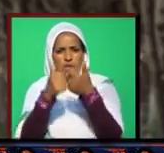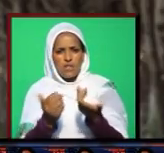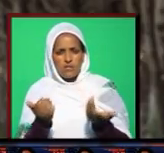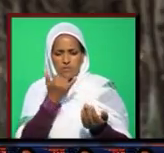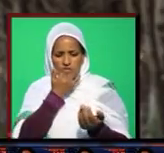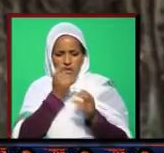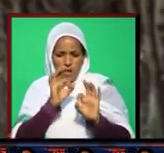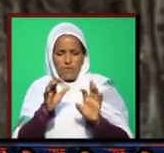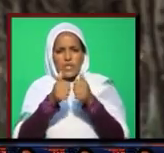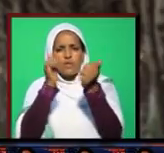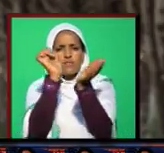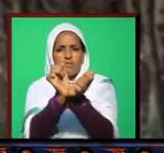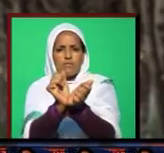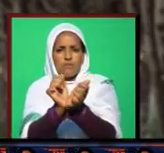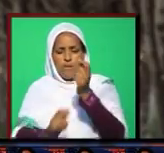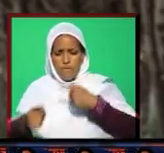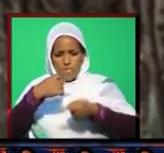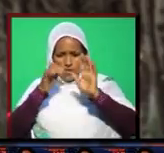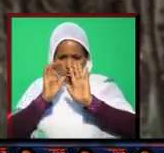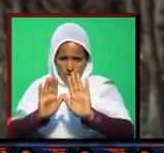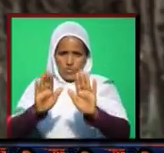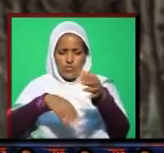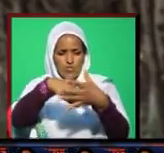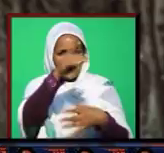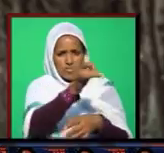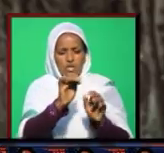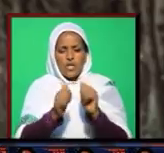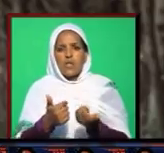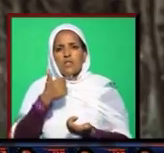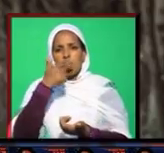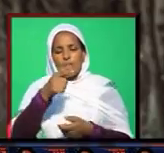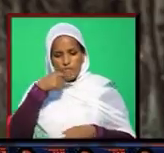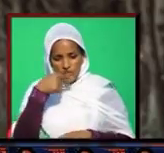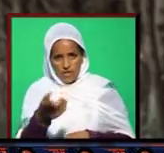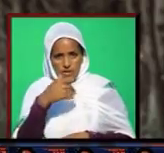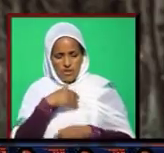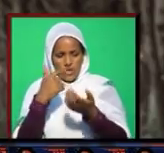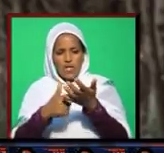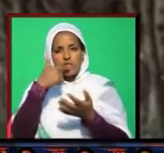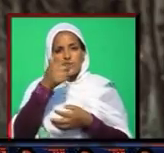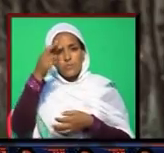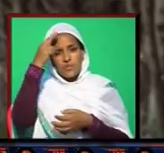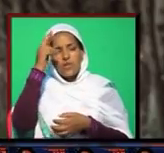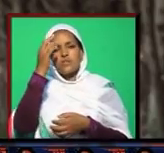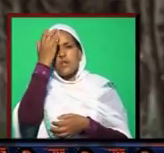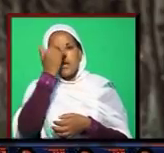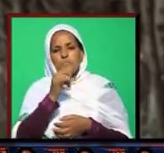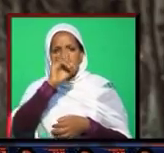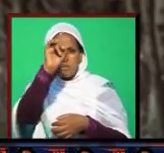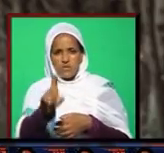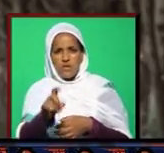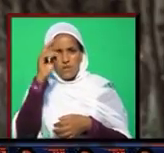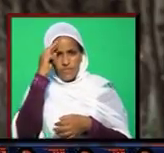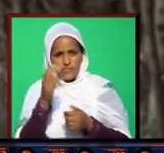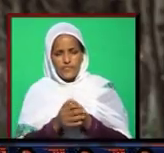እንዴት ያለ በደል ያለ ጥፋት ይታሰራለሁ? መጥተው እነሱ ራሳቸው ያወጡን እንጂ እንዴት ያለ እየተናገረ ነበር። ይሄን የተናገረበት ምክንያት